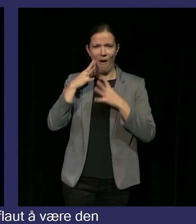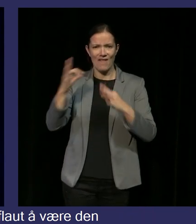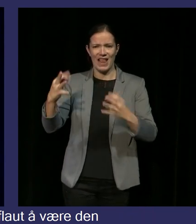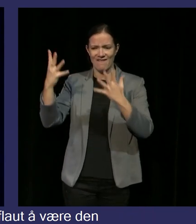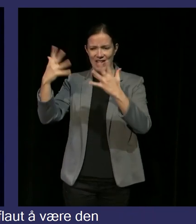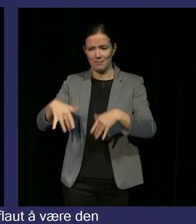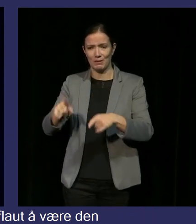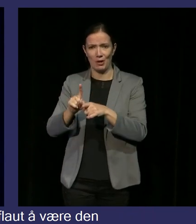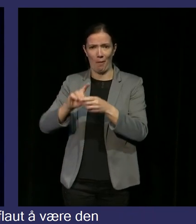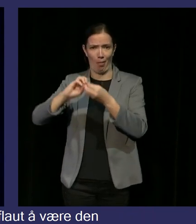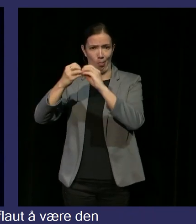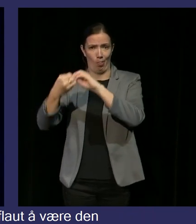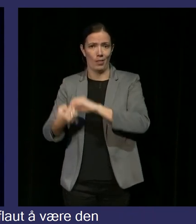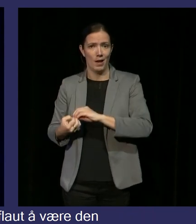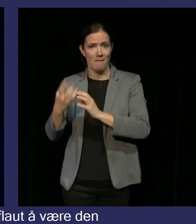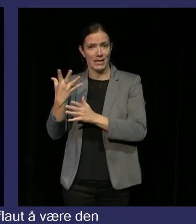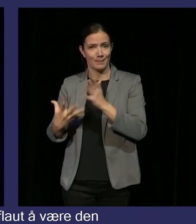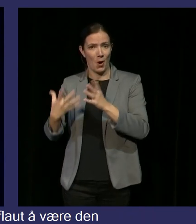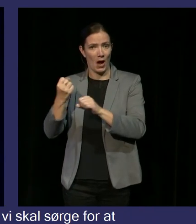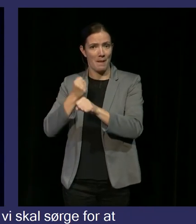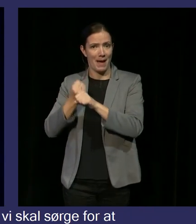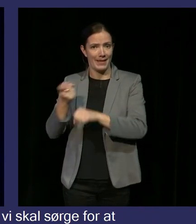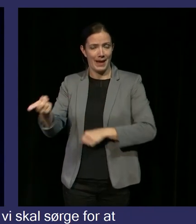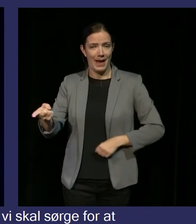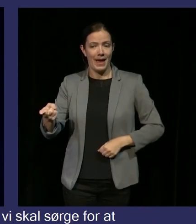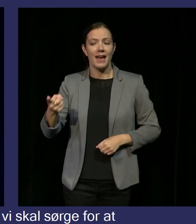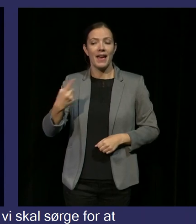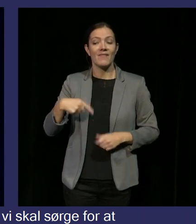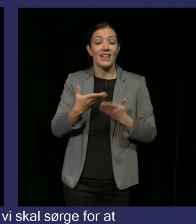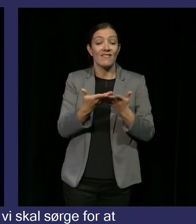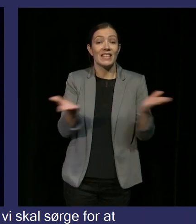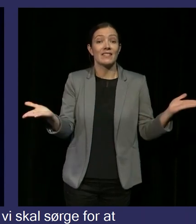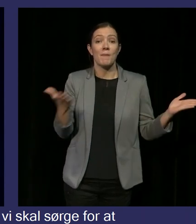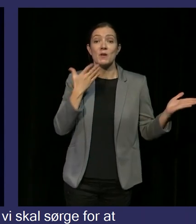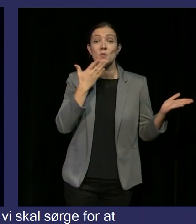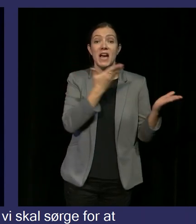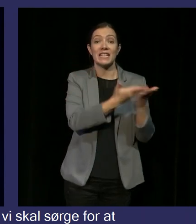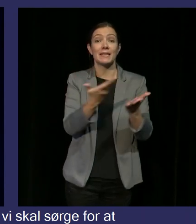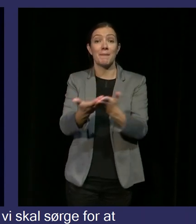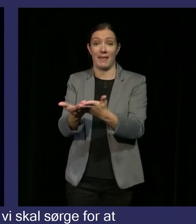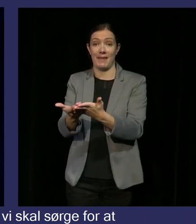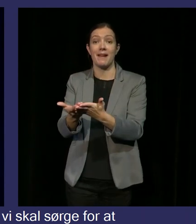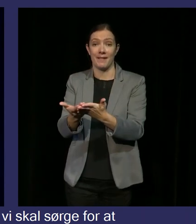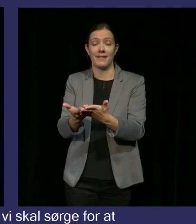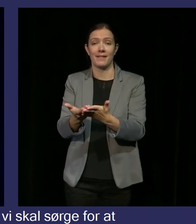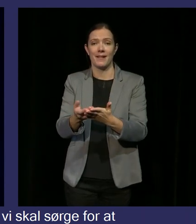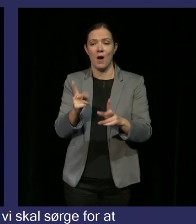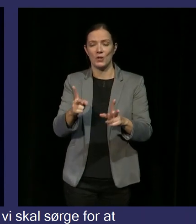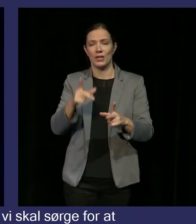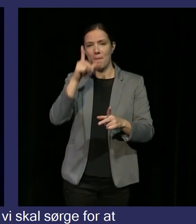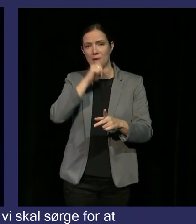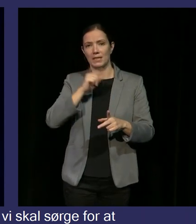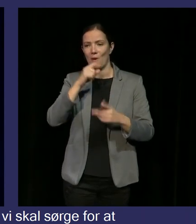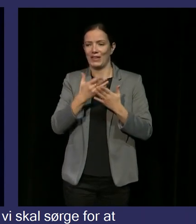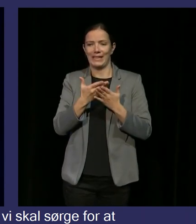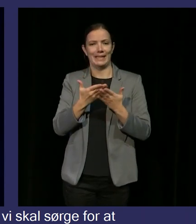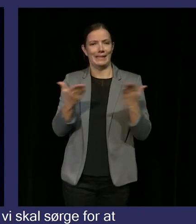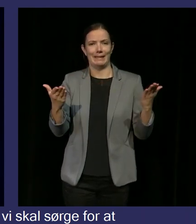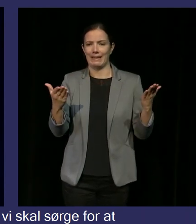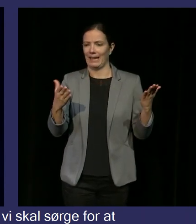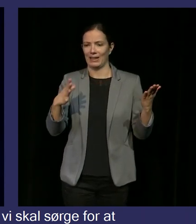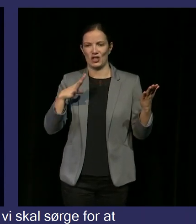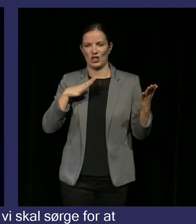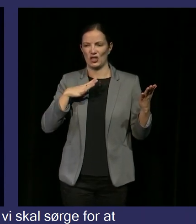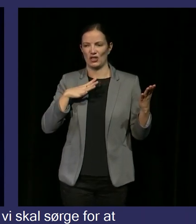som har tullet det til med språkarbeidet. Vi skal vise frem de gode eksemplene, og vi skal sørge for at ingen synes